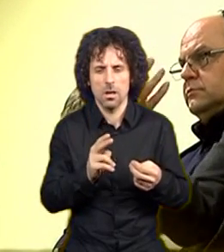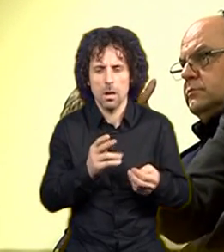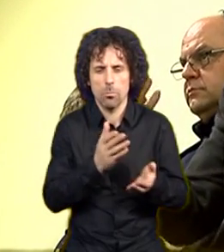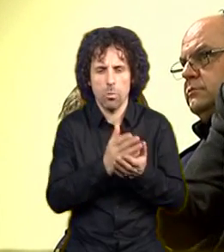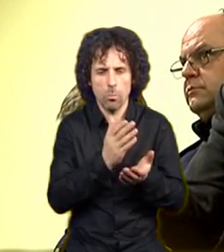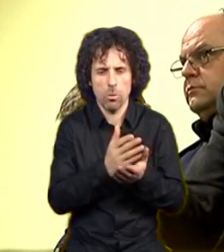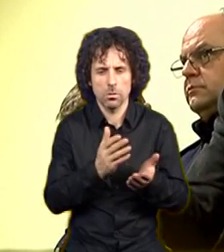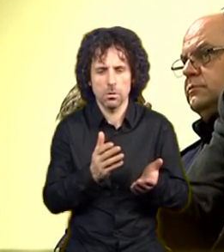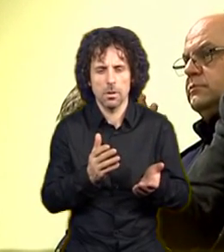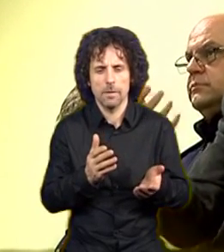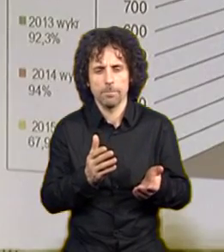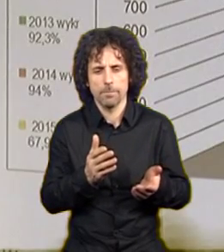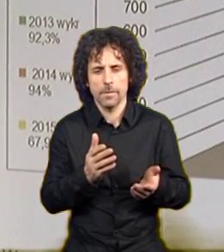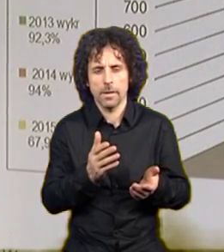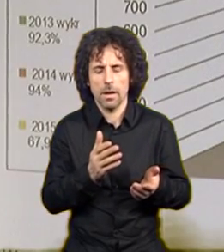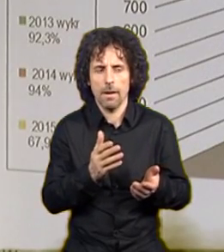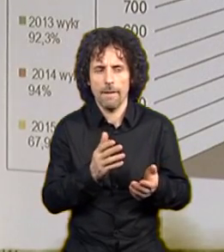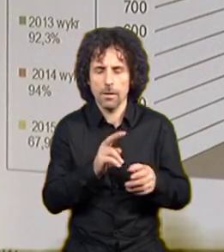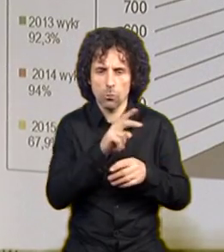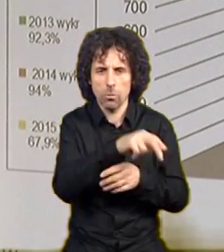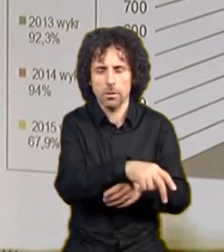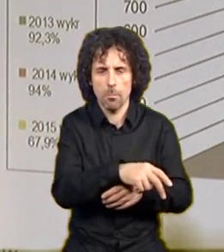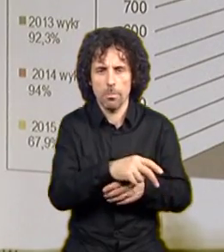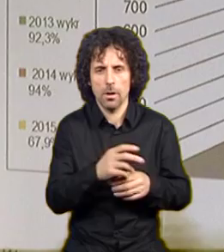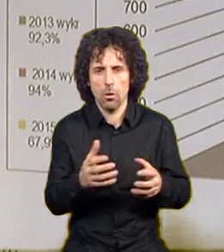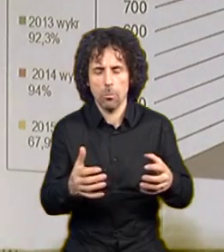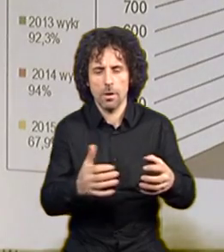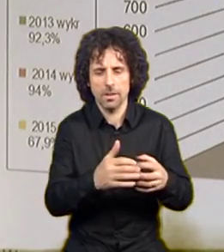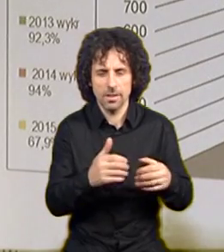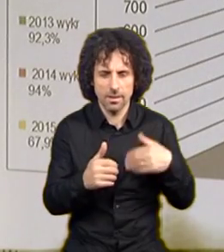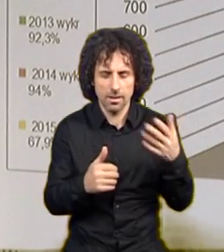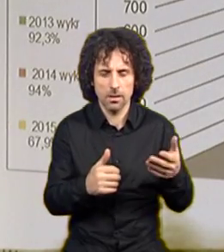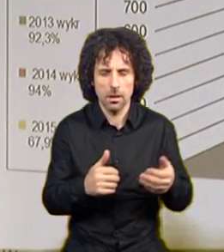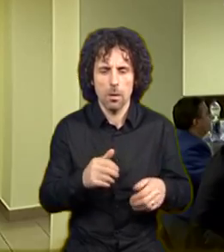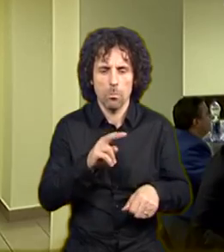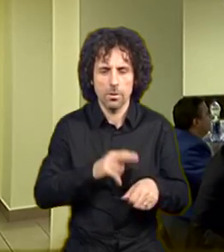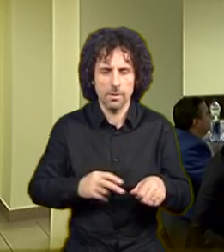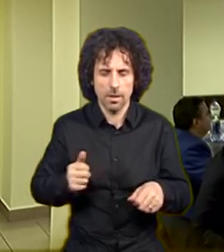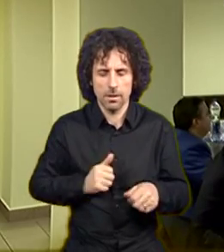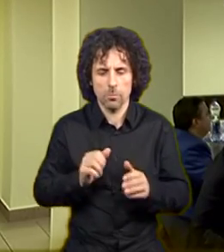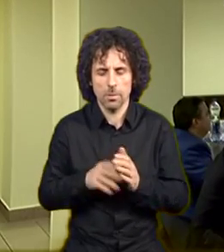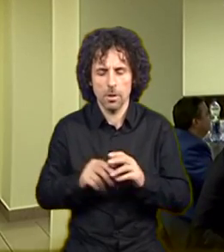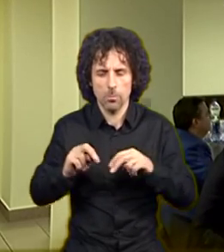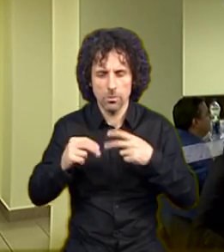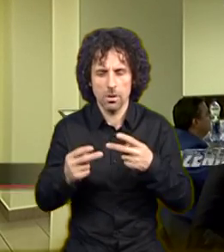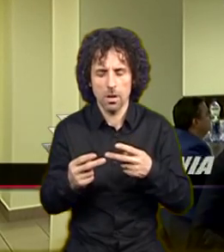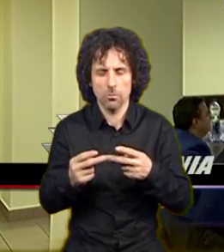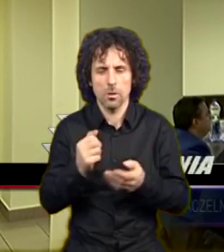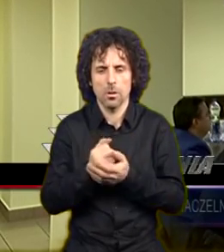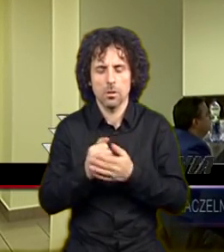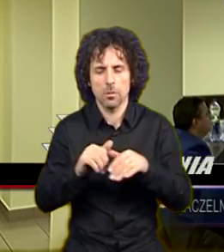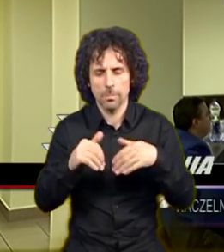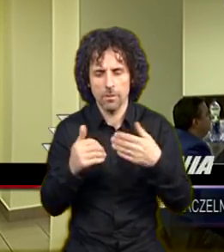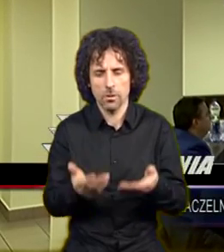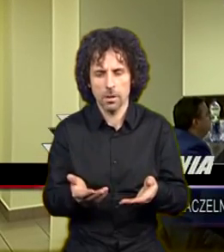zadeklarowały kompleksową pomoc, w tym pełen dostęp do gromadzonych danych. Policja, Straż Miejska przekazują jakby sprawozdania